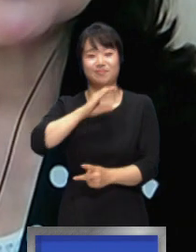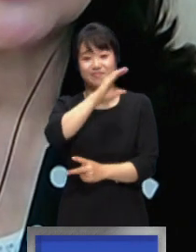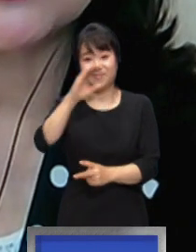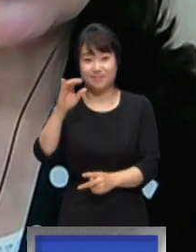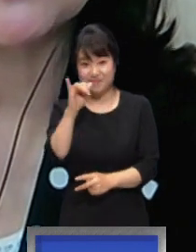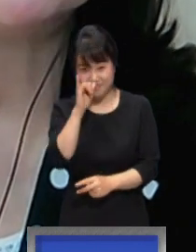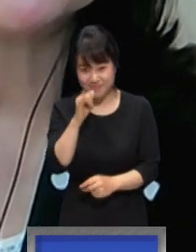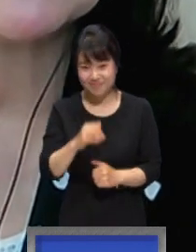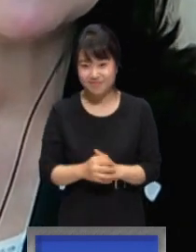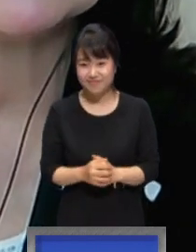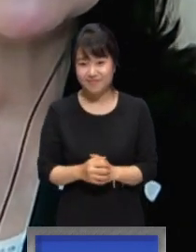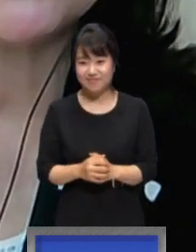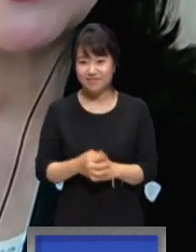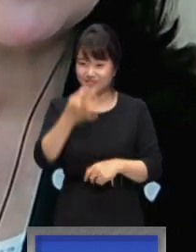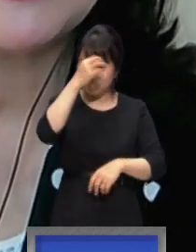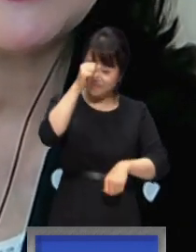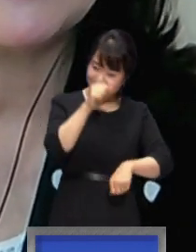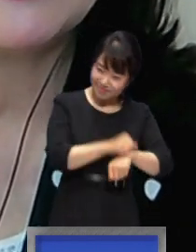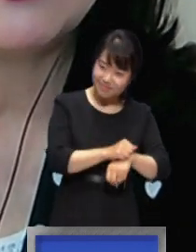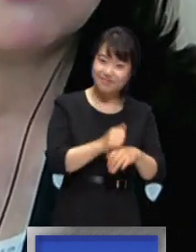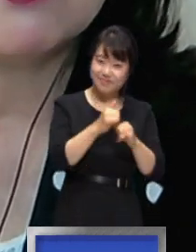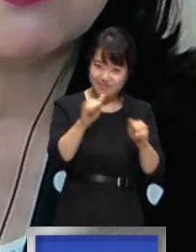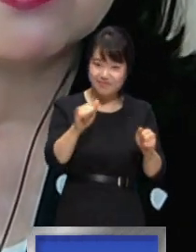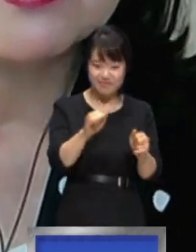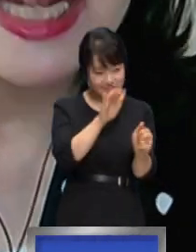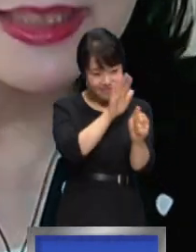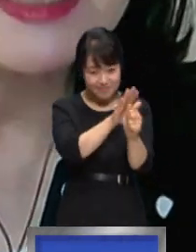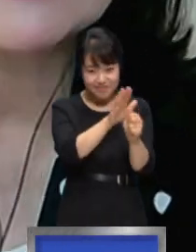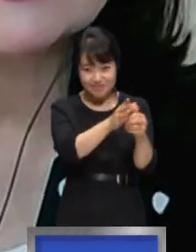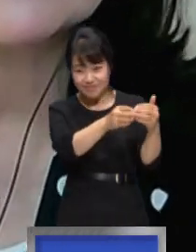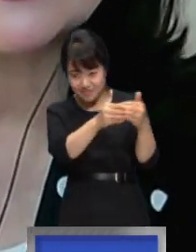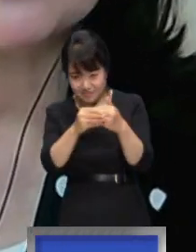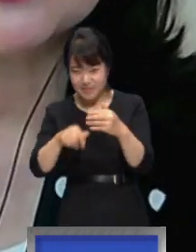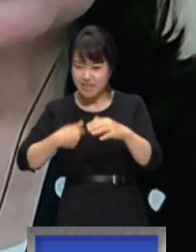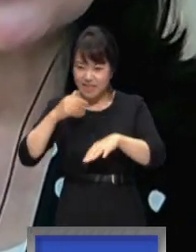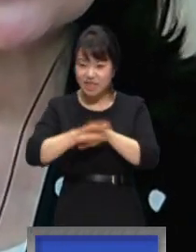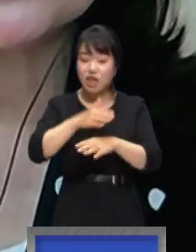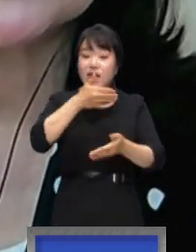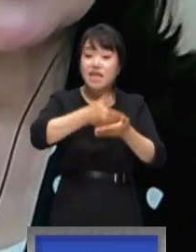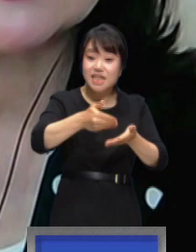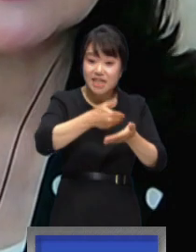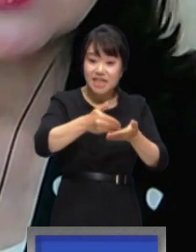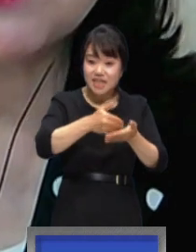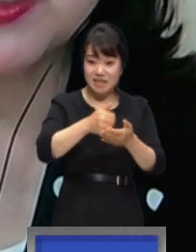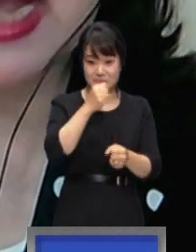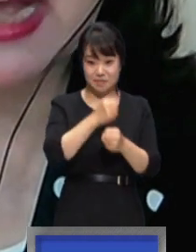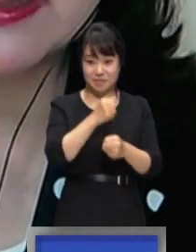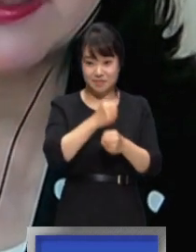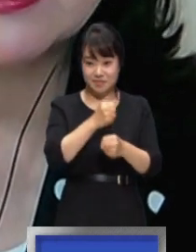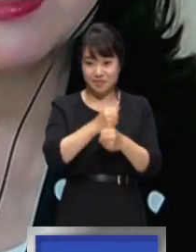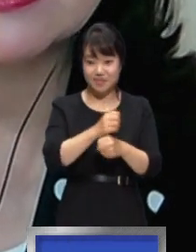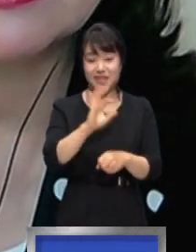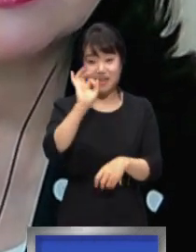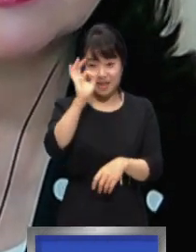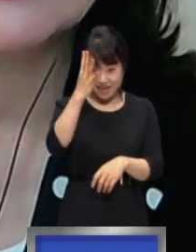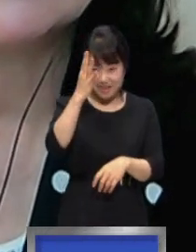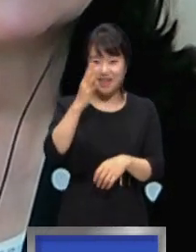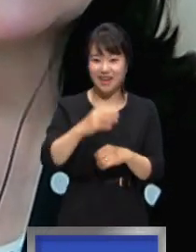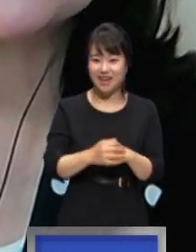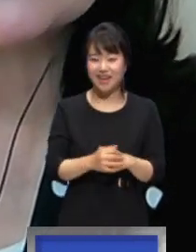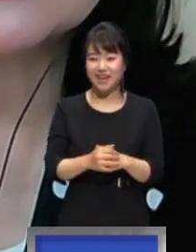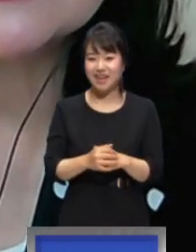나누는 축제로 전문가의 지도하에 자신이 그린 그림을 무료로 소장하는 천변